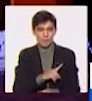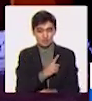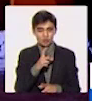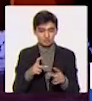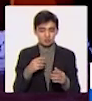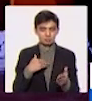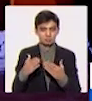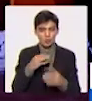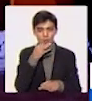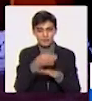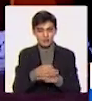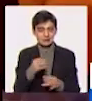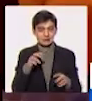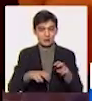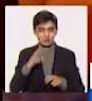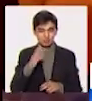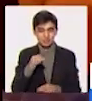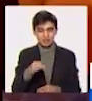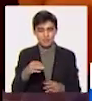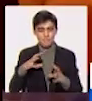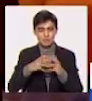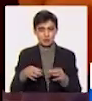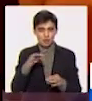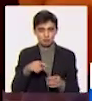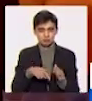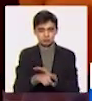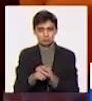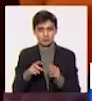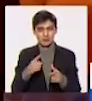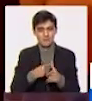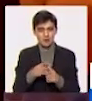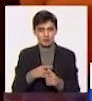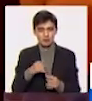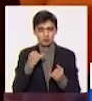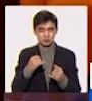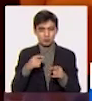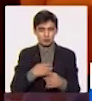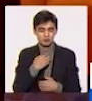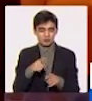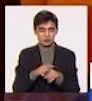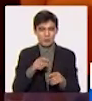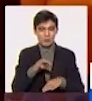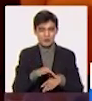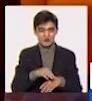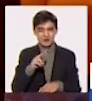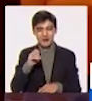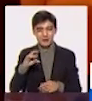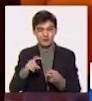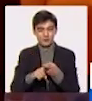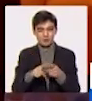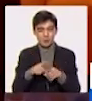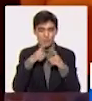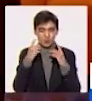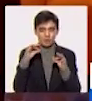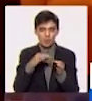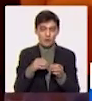жауап іздейміз. Әлем елдерін дүрліктіре бізге жеткен аты жаман аурудың алдын алу үшін қайтпек керек. Кәдімгі медициналық маскалар бізді